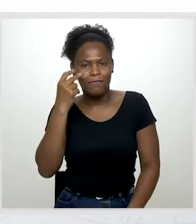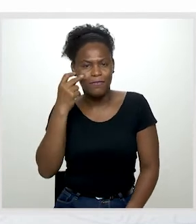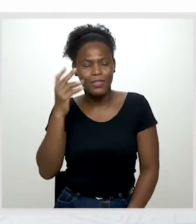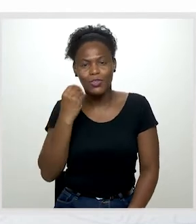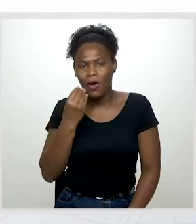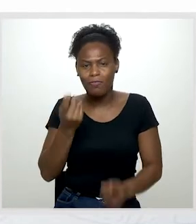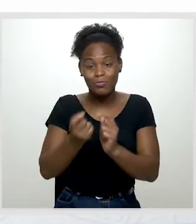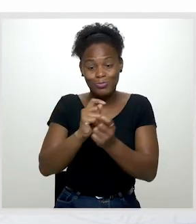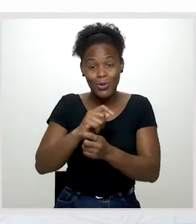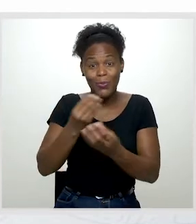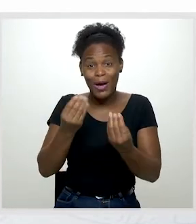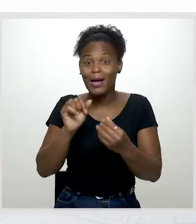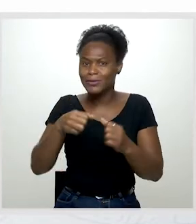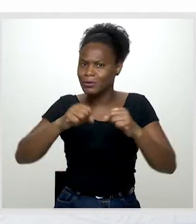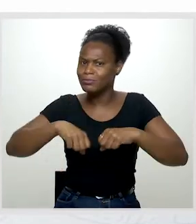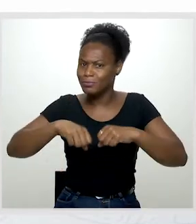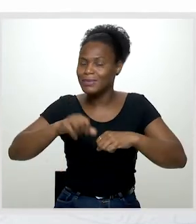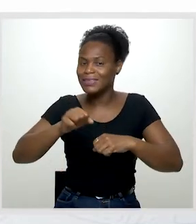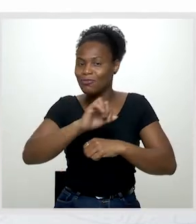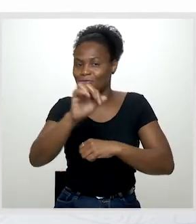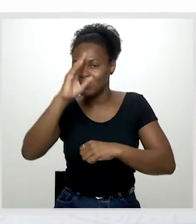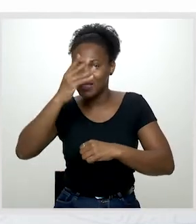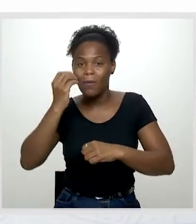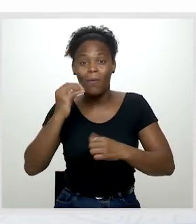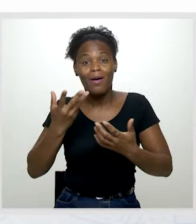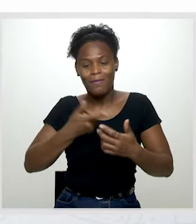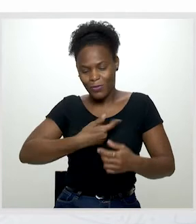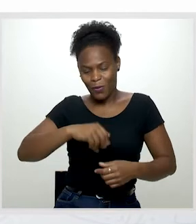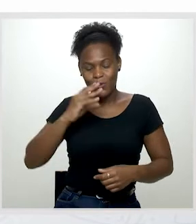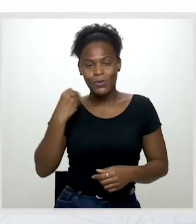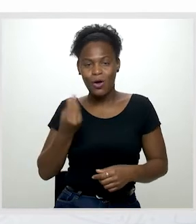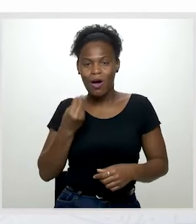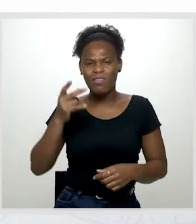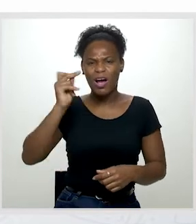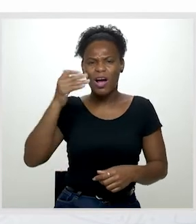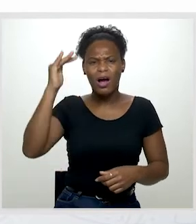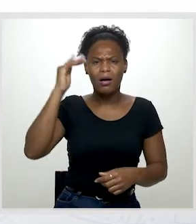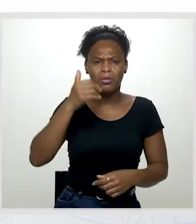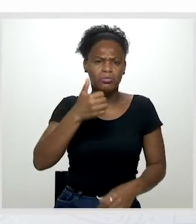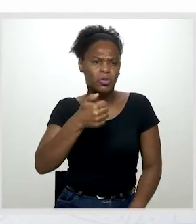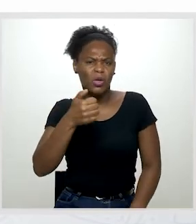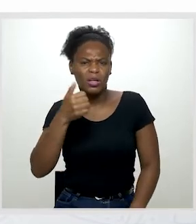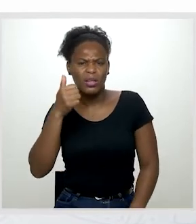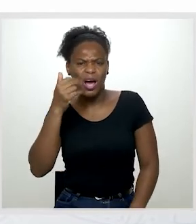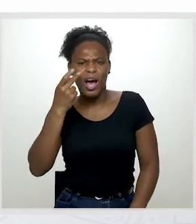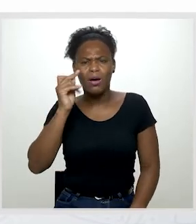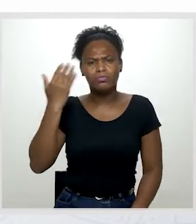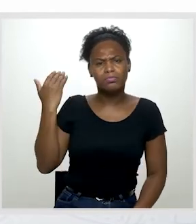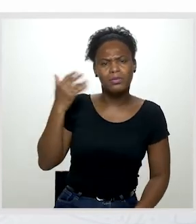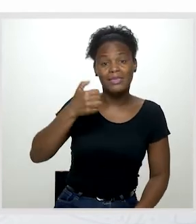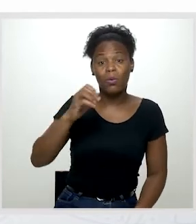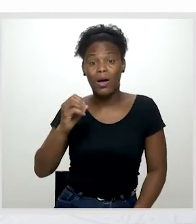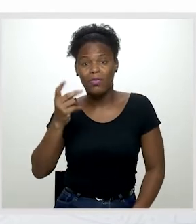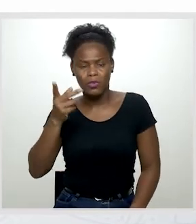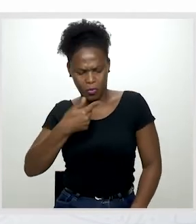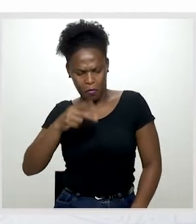beaucoup changé? Je suis d'accord. Vous savez, quand on était jeune, dans les années 50, on